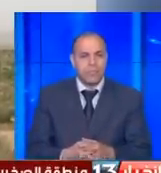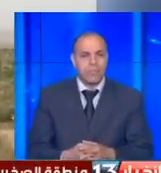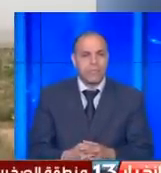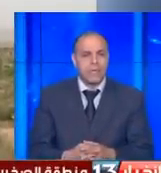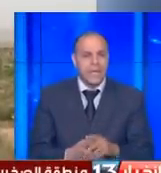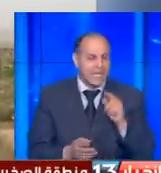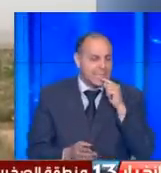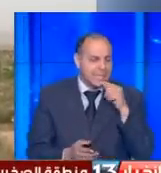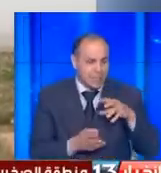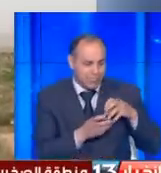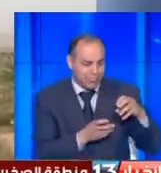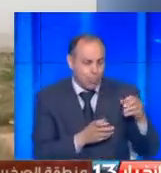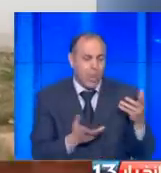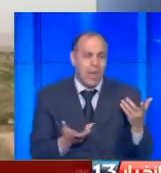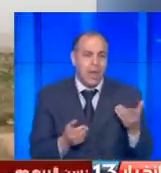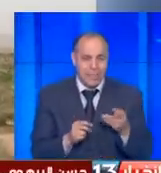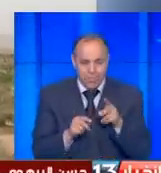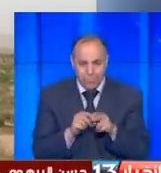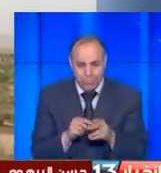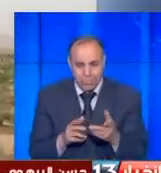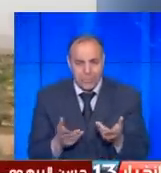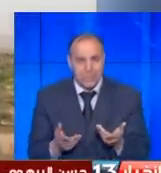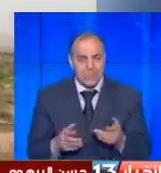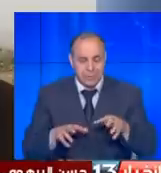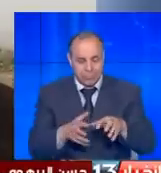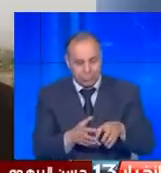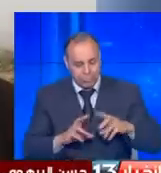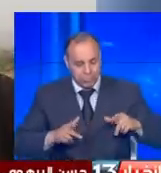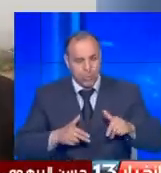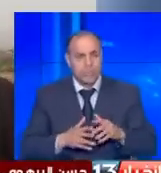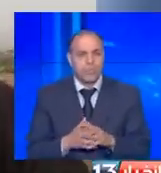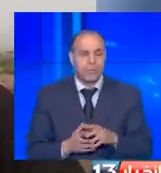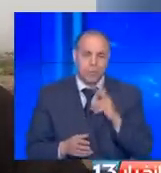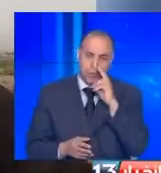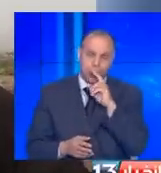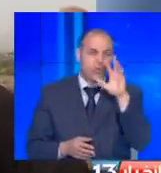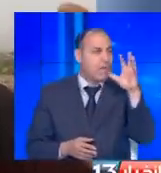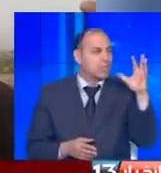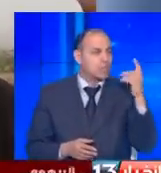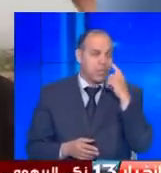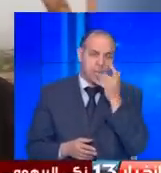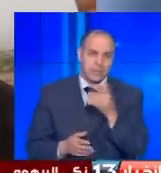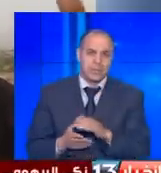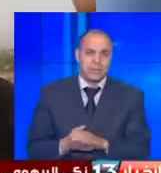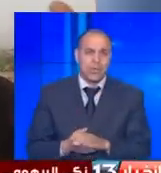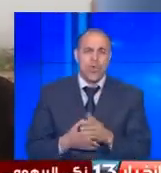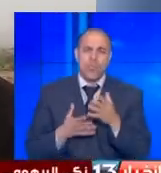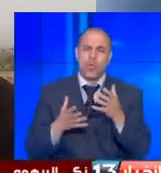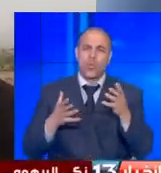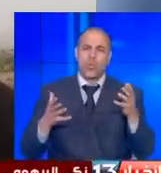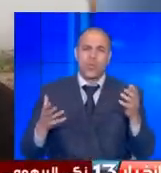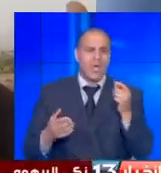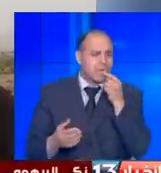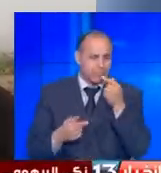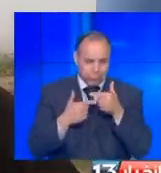جني زيتون زبيره مثلا جرار كذا، تخزر تشوف الزجر معناها شيء كبير شيء مهول،